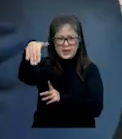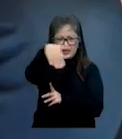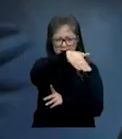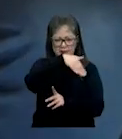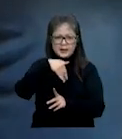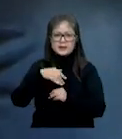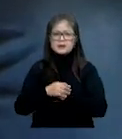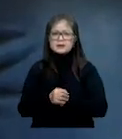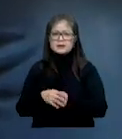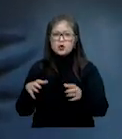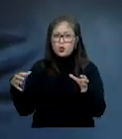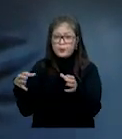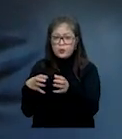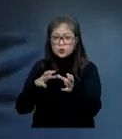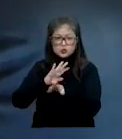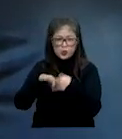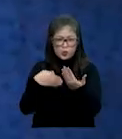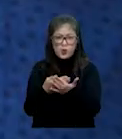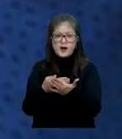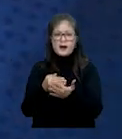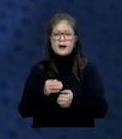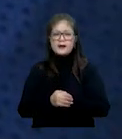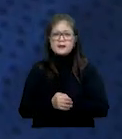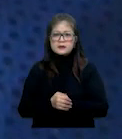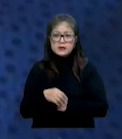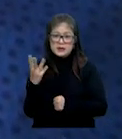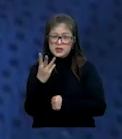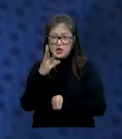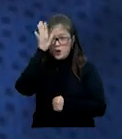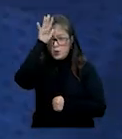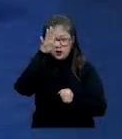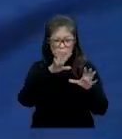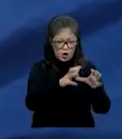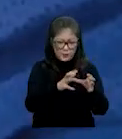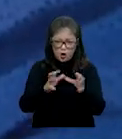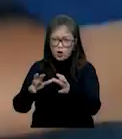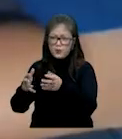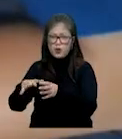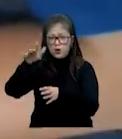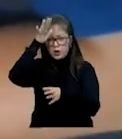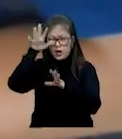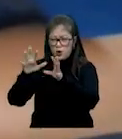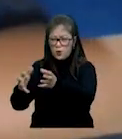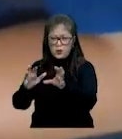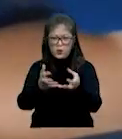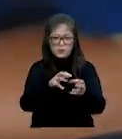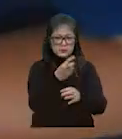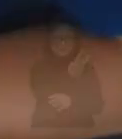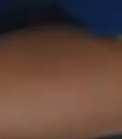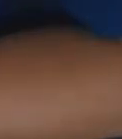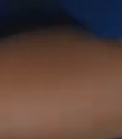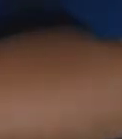dikumpulkan di aula desa. Dengan sistem sampling, masing-masing 3 orang di setiap kelompoknya dimintai keterangan. Salah satu korban mengaku dimintai keterangan